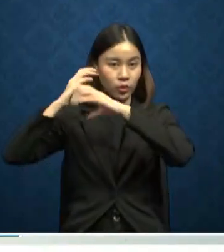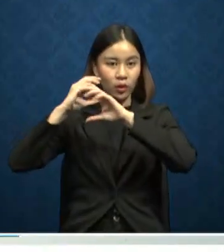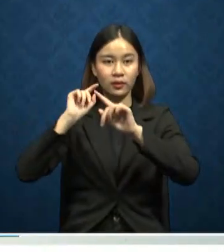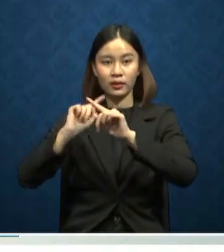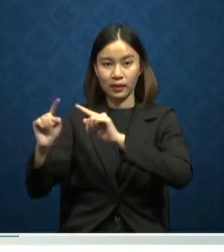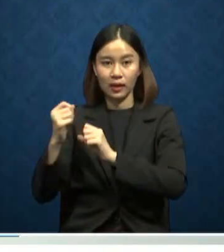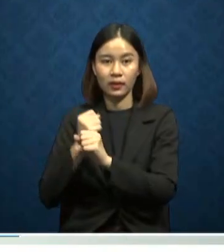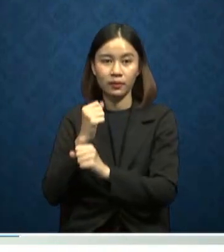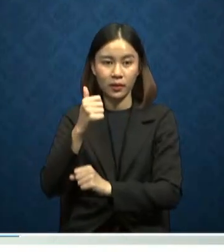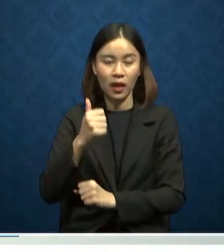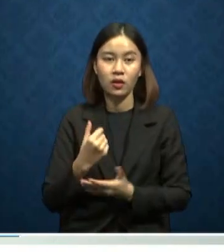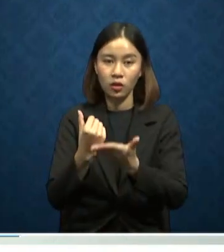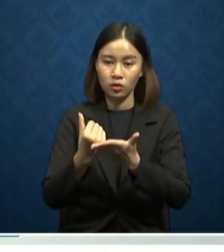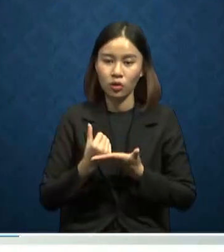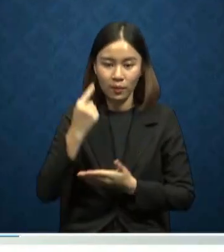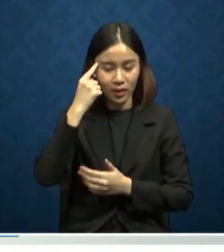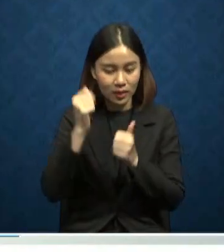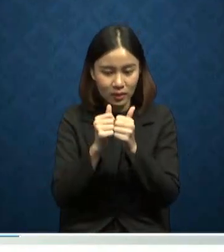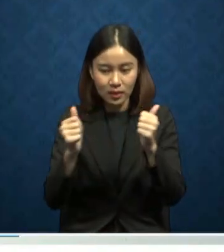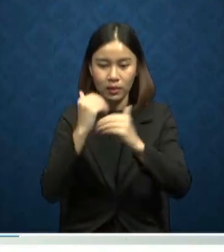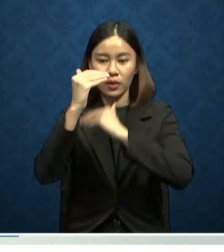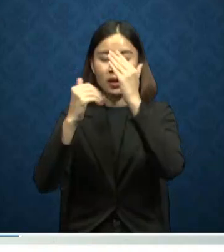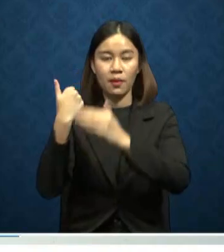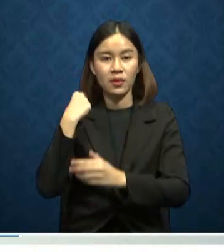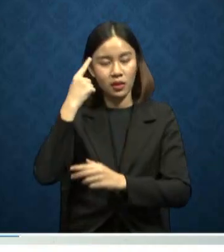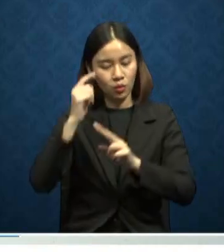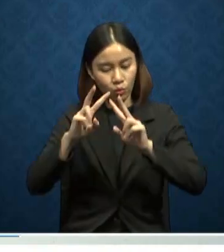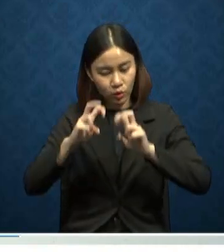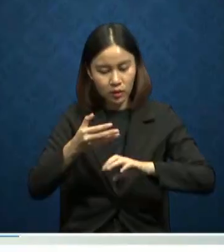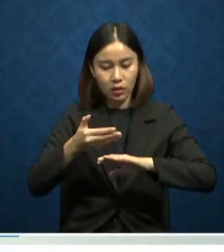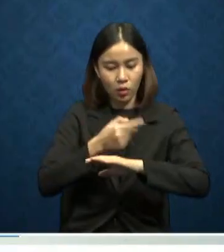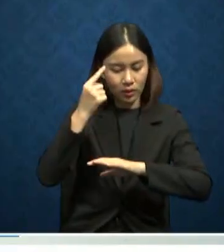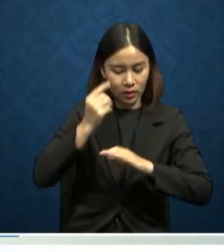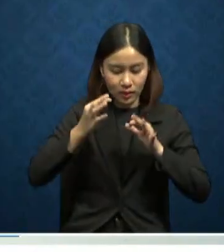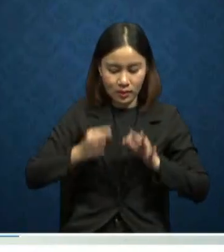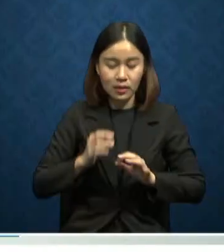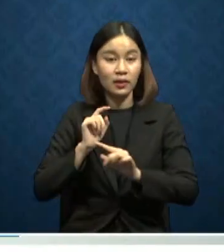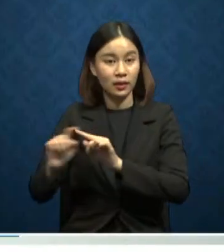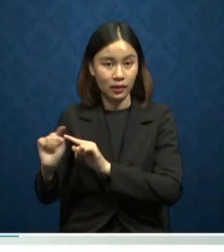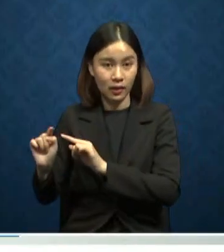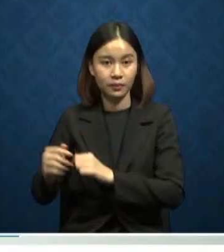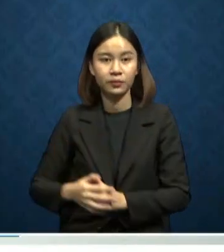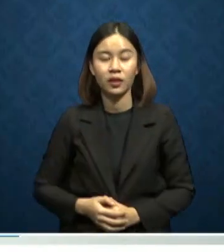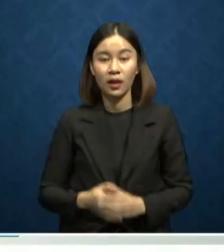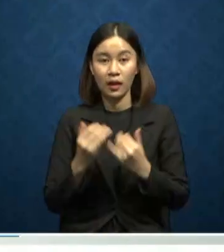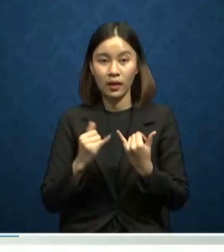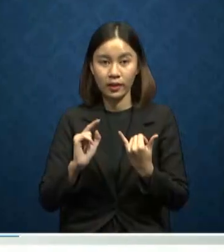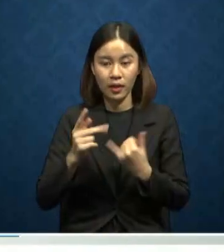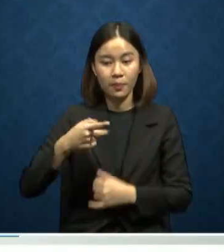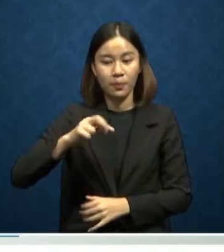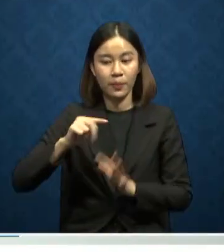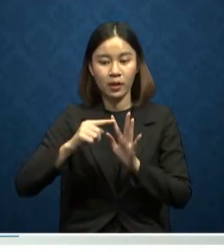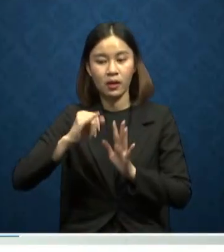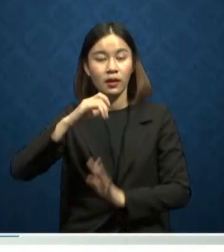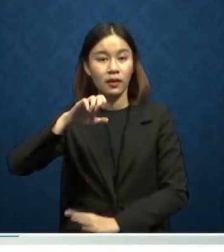างๆทำให้ตนมีความคิดที่ดีขึ้นมีการไต่ตองก่อนการติดใจในทุกๆเรื่องอันนี้ท่านประจินจันตอง